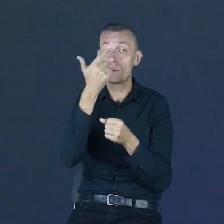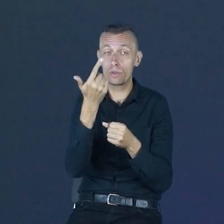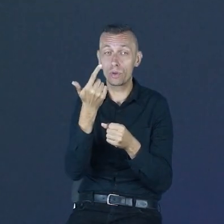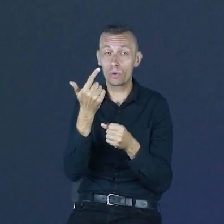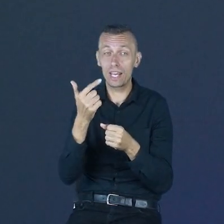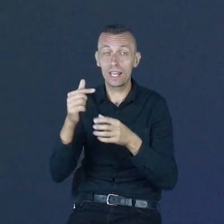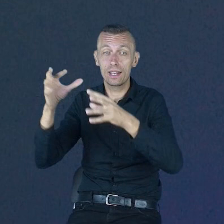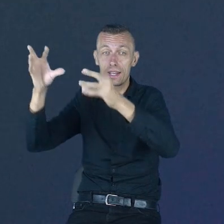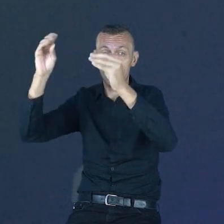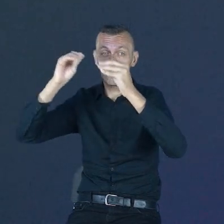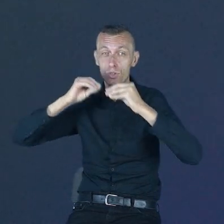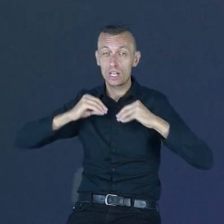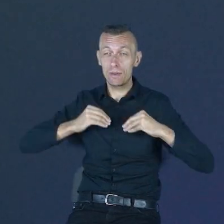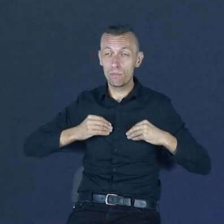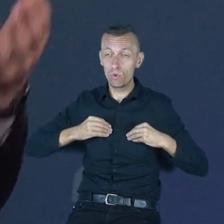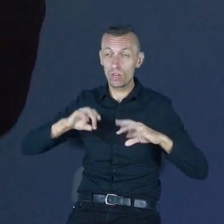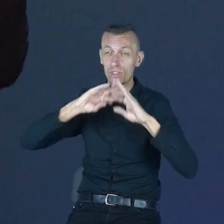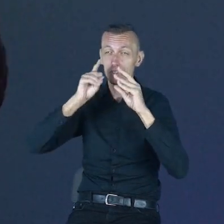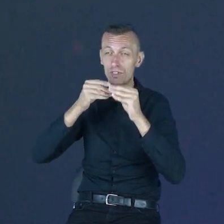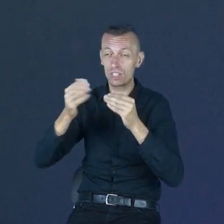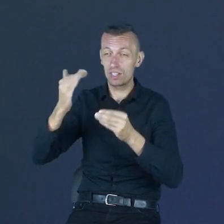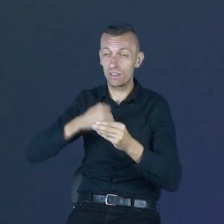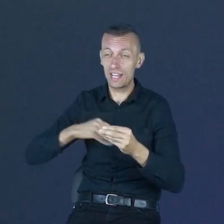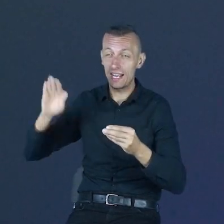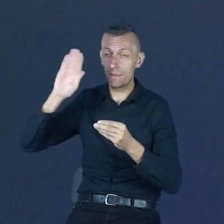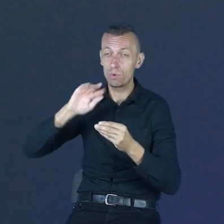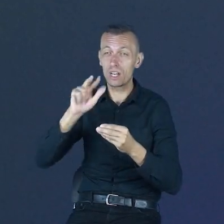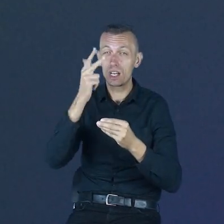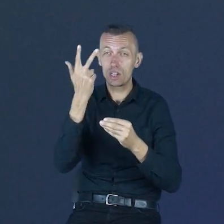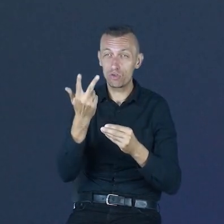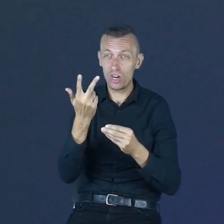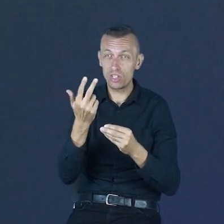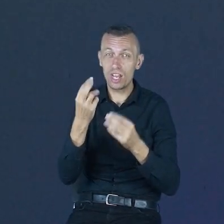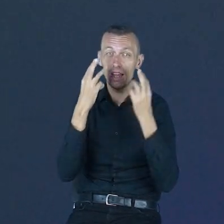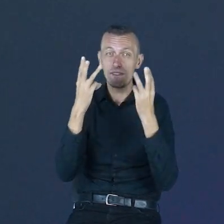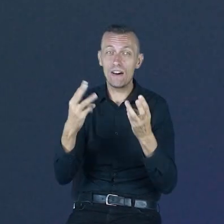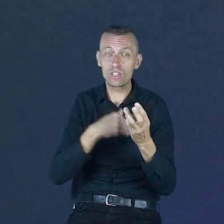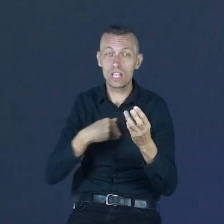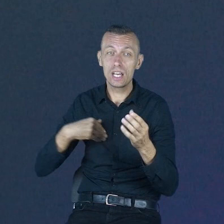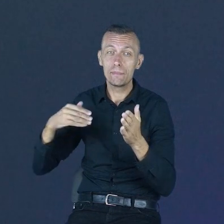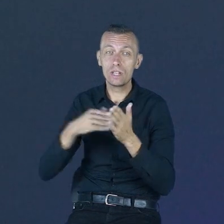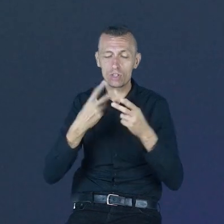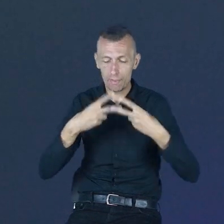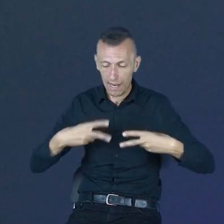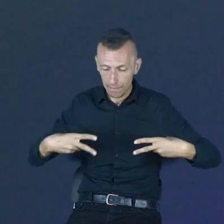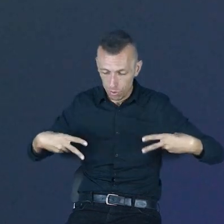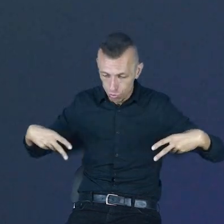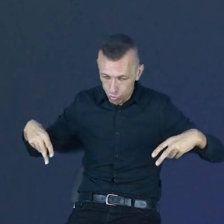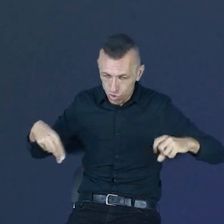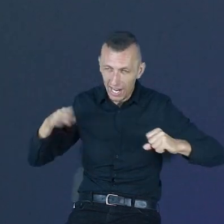wyposażenie, które daje Bóg, i po trzecie okazując Mu posłuszeństwo. Jeszcze raz, ufać Bogu,